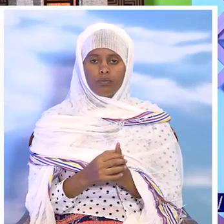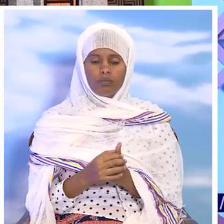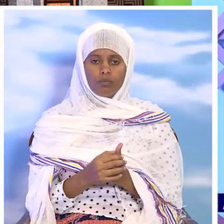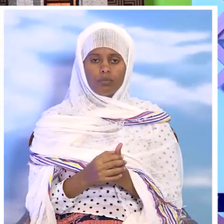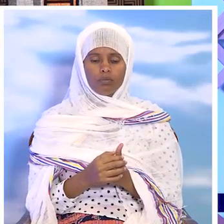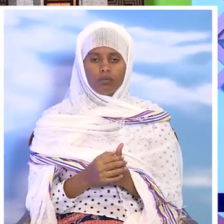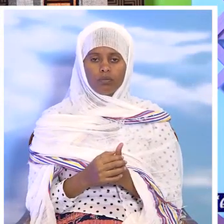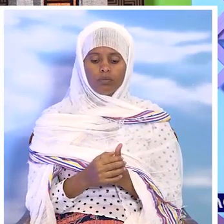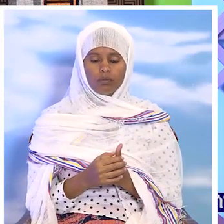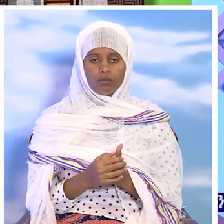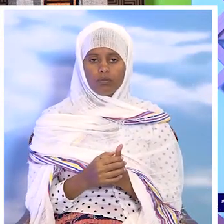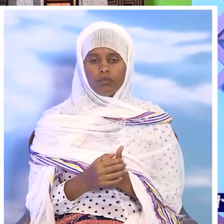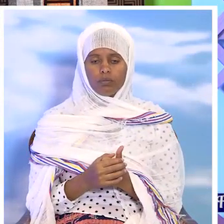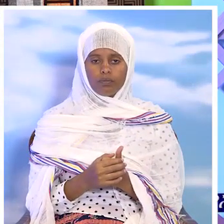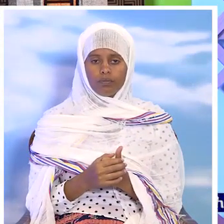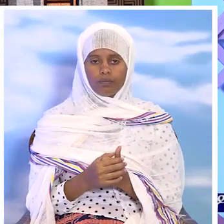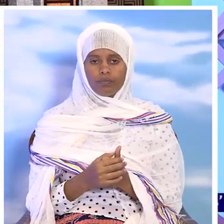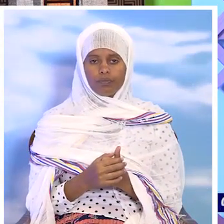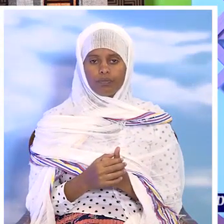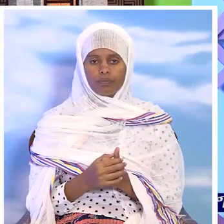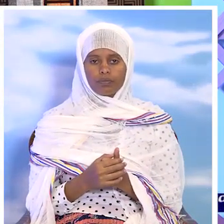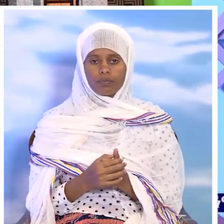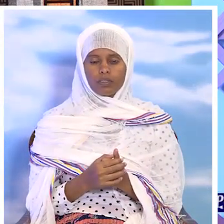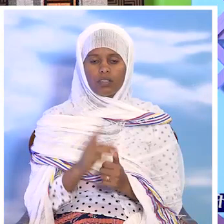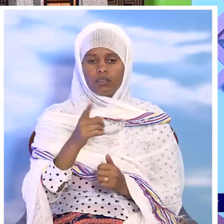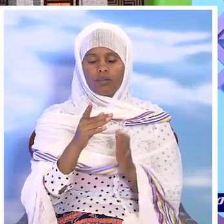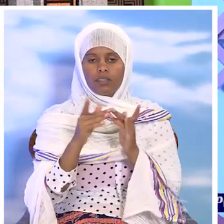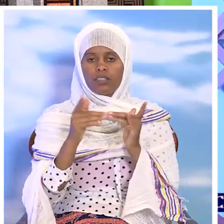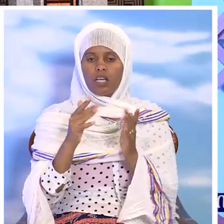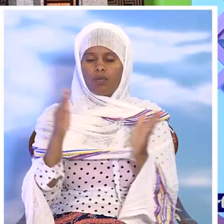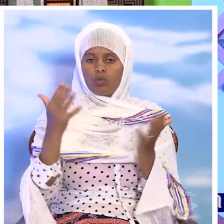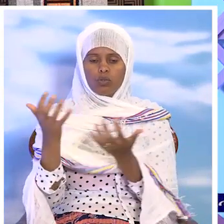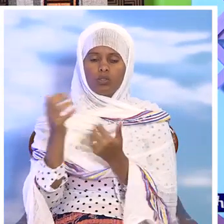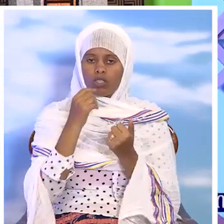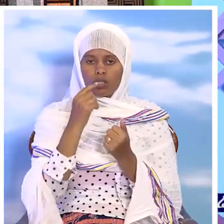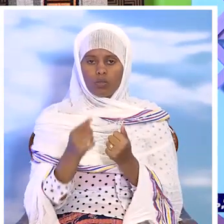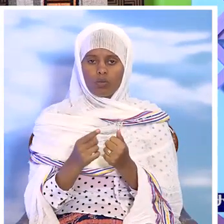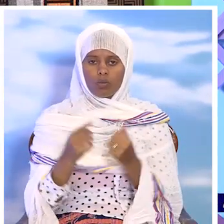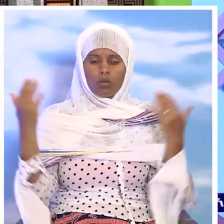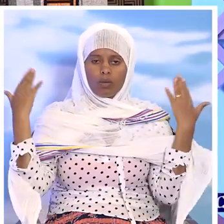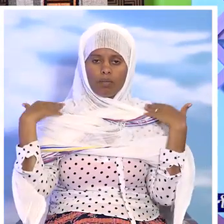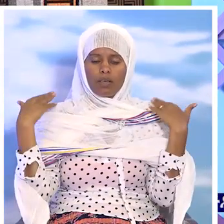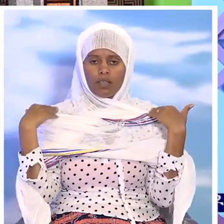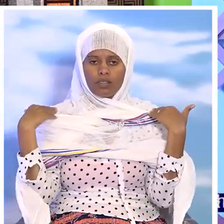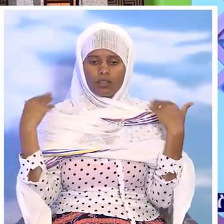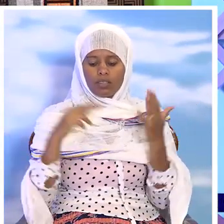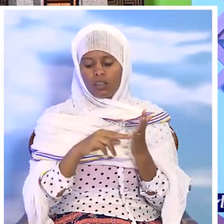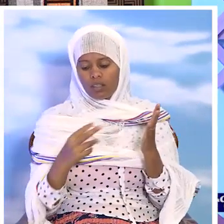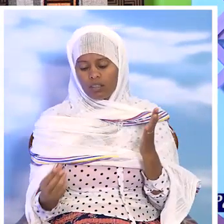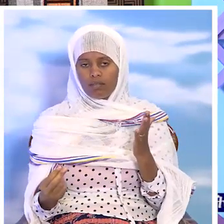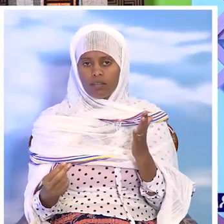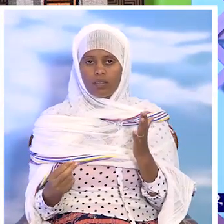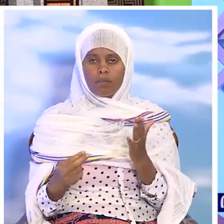ዝብል ማለት እዩ። ስለዚ ኣብቲ ልዕሊ ቤት መቅደስ ወሲዱ ድማ እንታይ ኢልዎ እንሆ መላእኽቲ ከይትዕንቀፍ እግርኻት መላእኽቲ